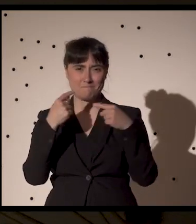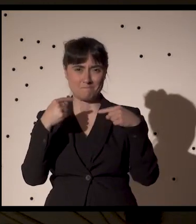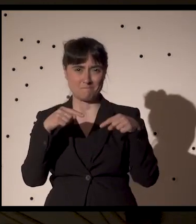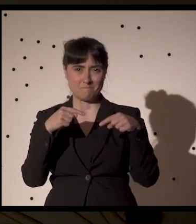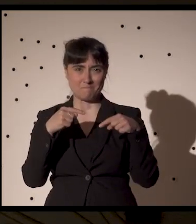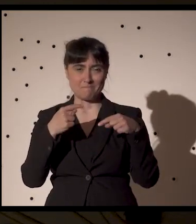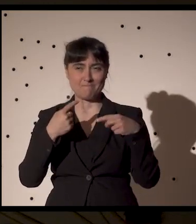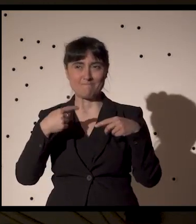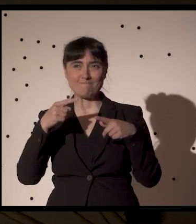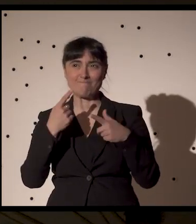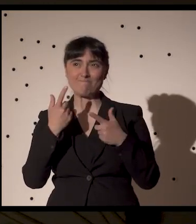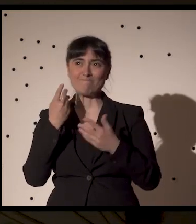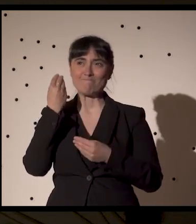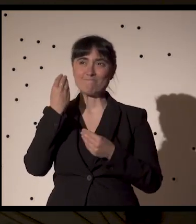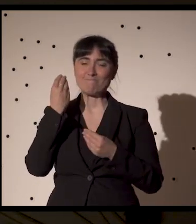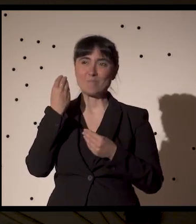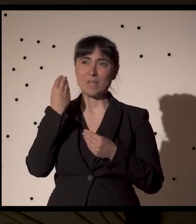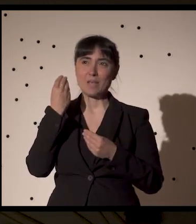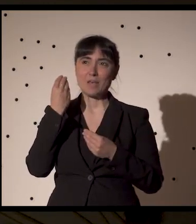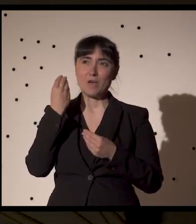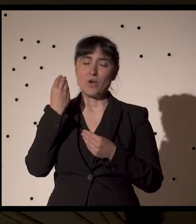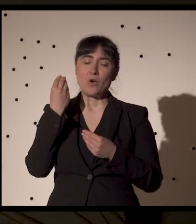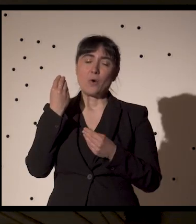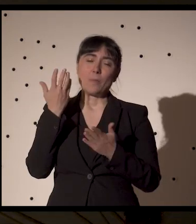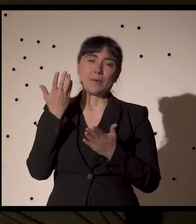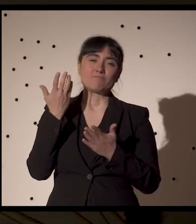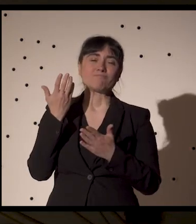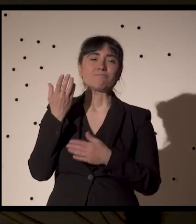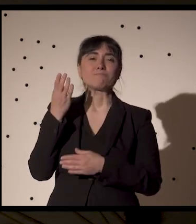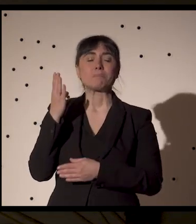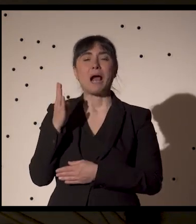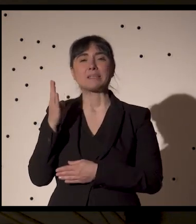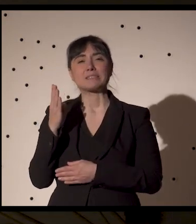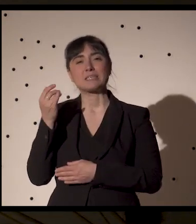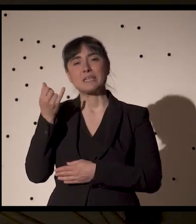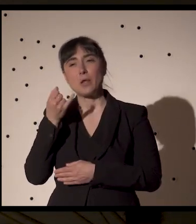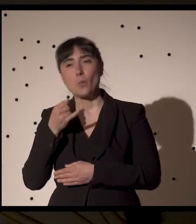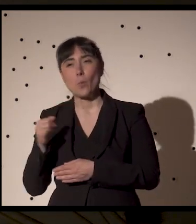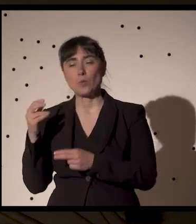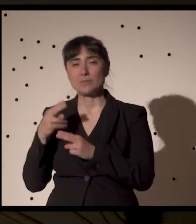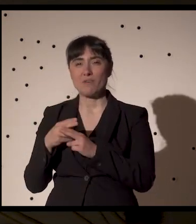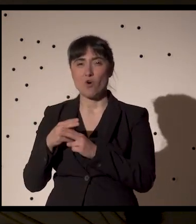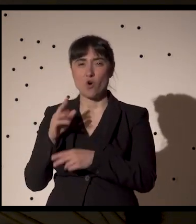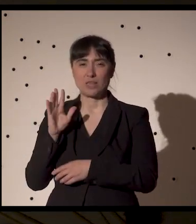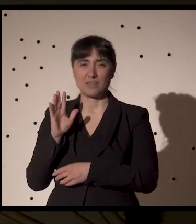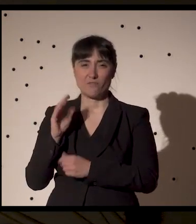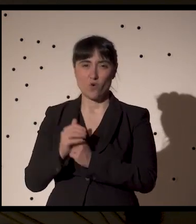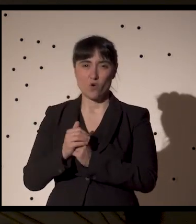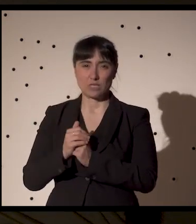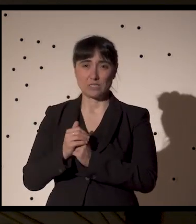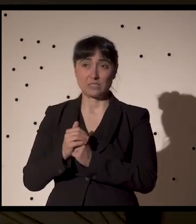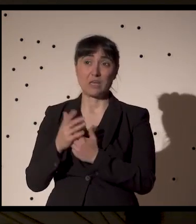Forse per l'ultima volta le pagine di Basile anche l'ultimo lavoro che abbiamo presentato pupo di zucchero come